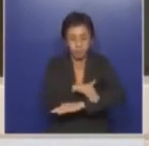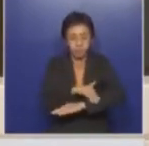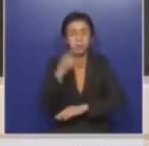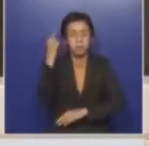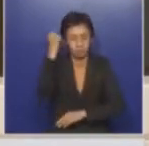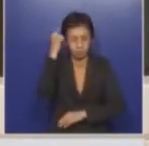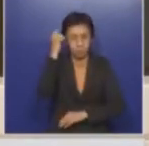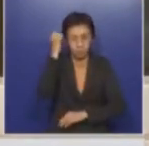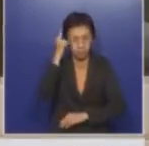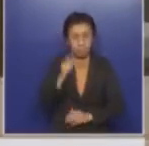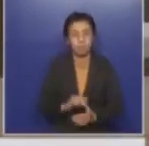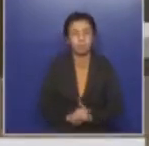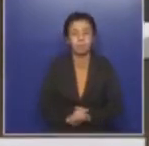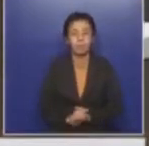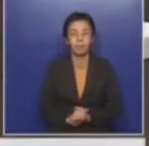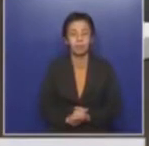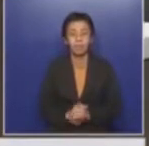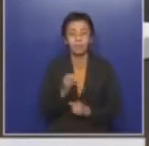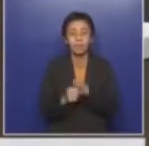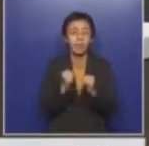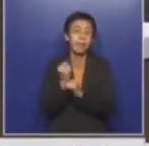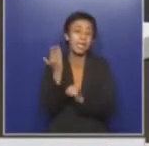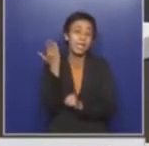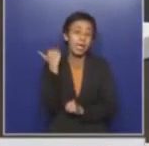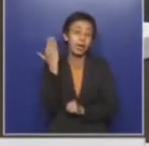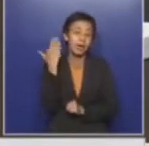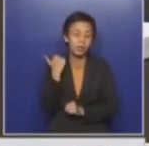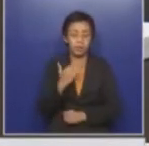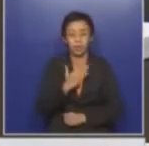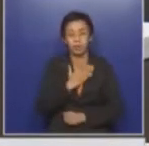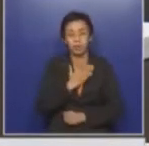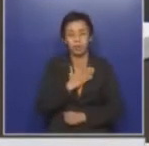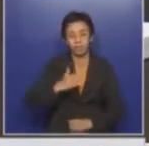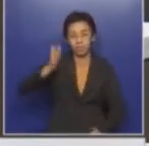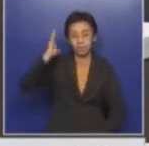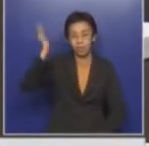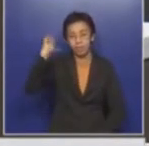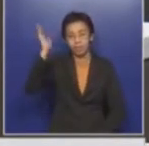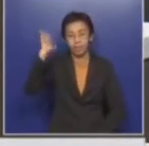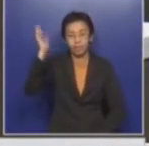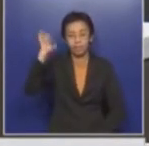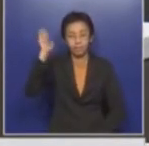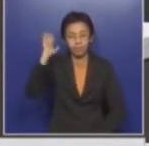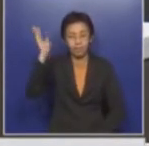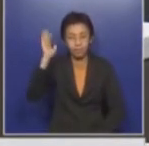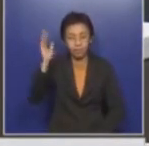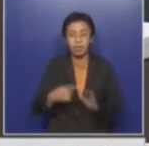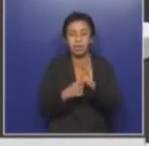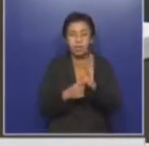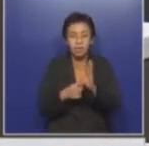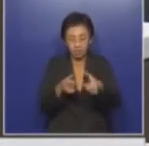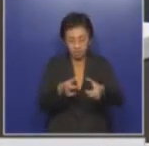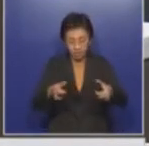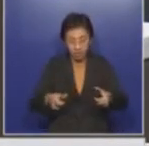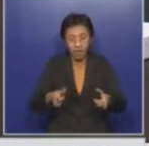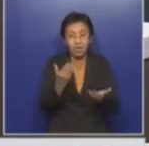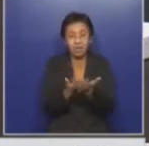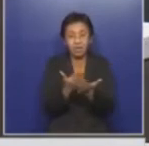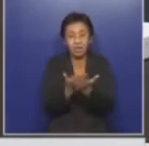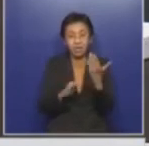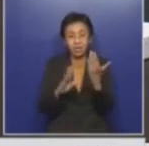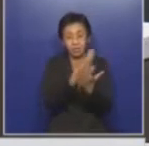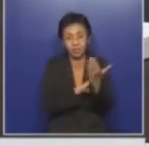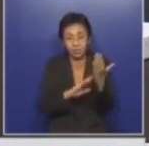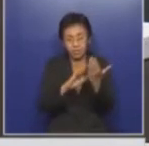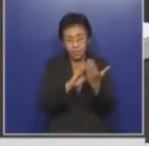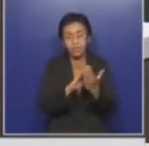ครับแล้วก็ในปีที่แล้วเนี่ยผมก็ได้อภิปรายตั้งเป็นข้อสังเกตว่ารายงานเฉพาะทางด้านบั